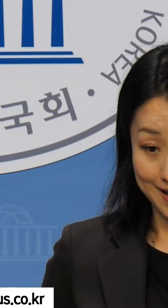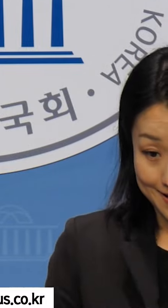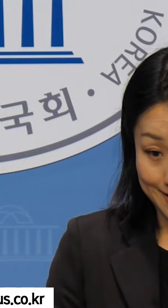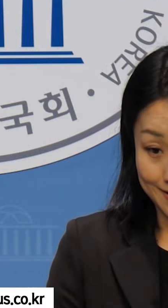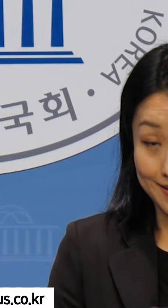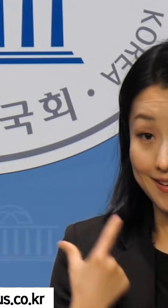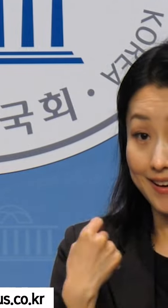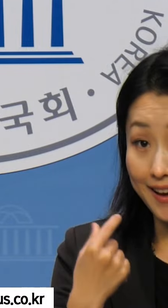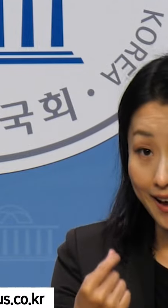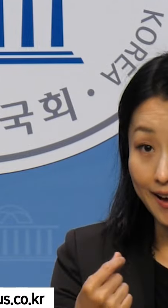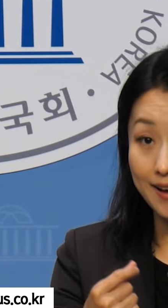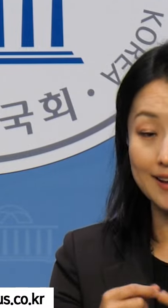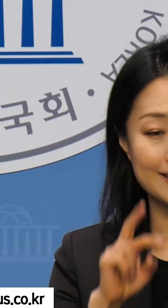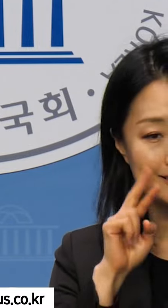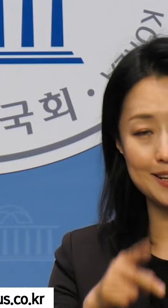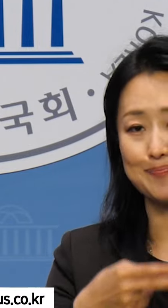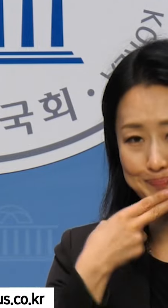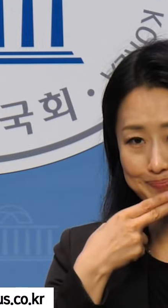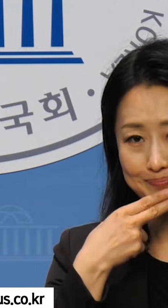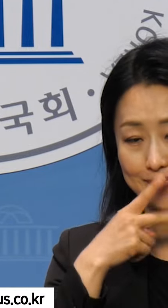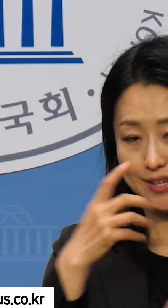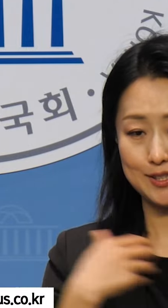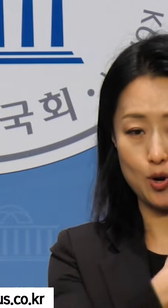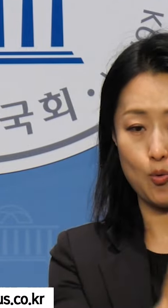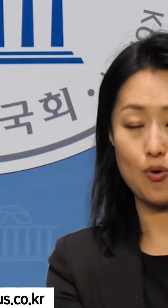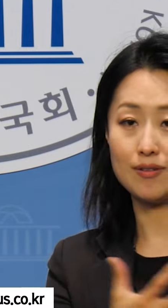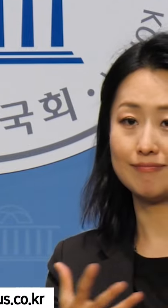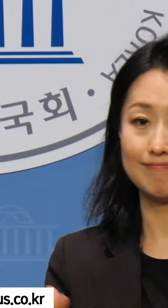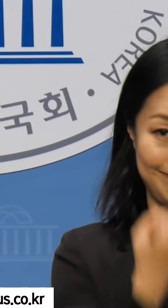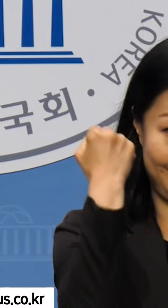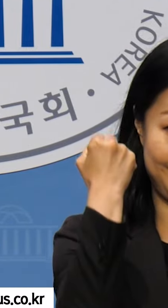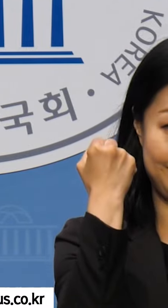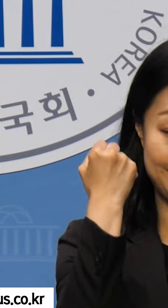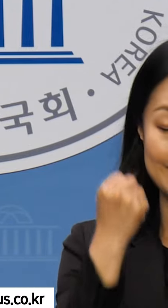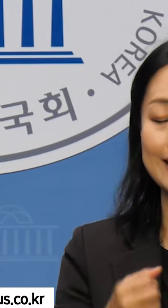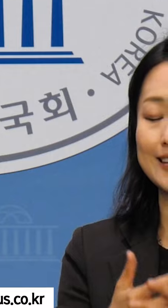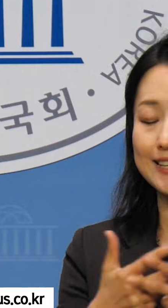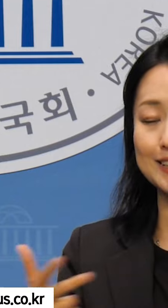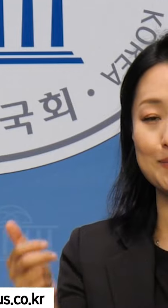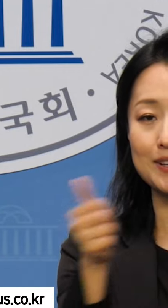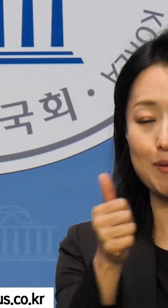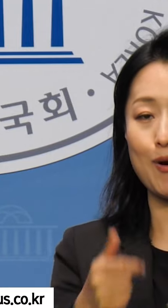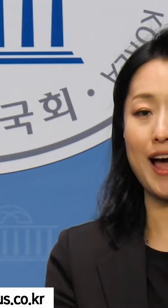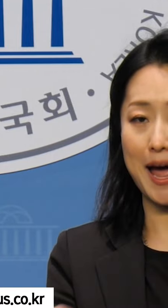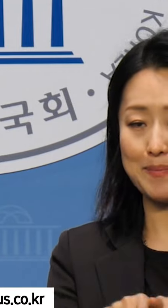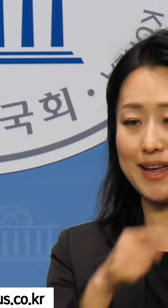틀리지 않았음을 정권교체라는 성과로 이재명 전 대표와 함께 증명해내겠습니다.